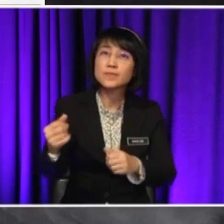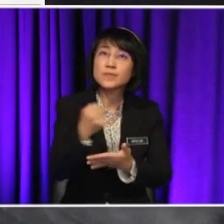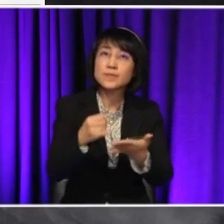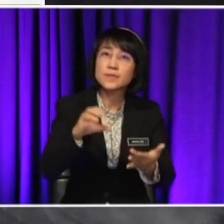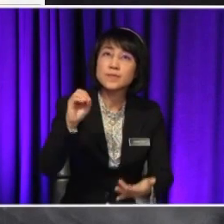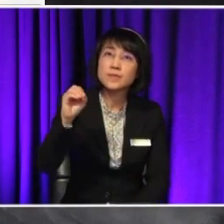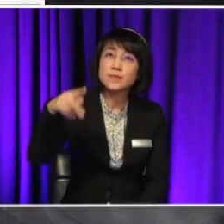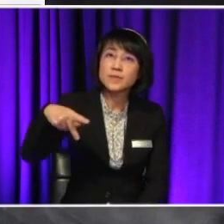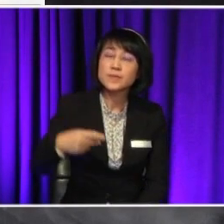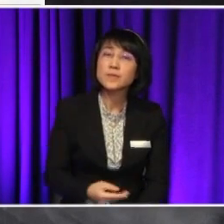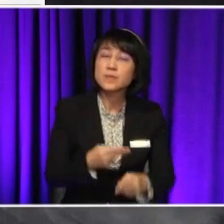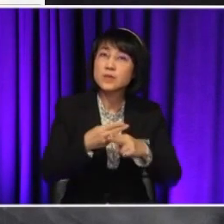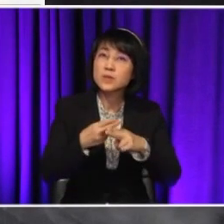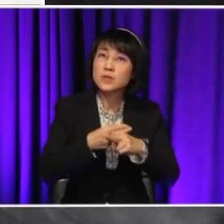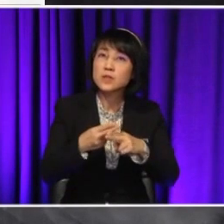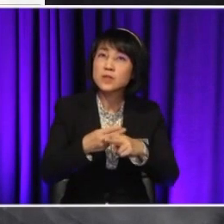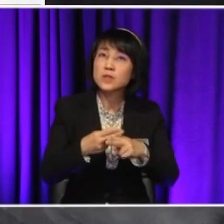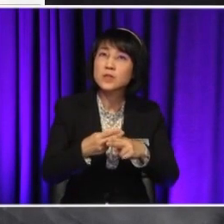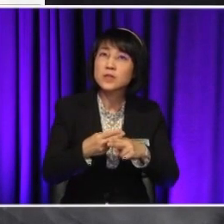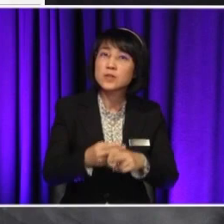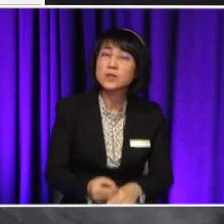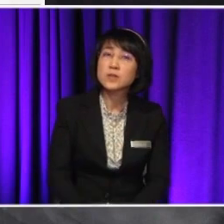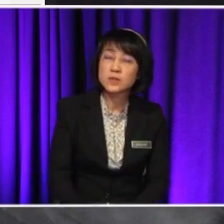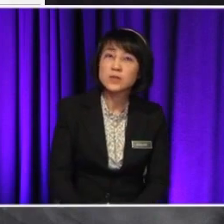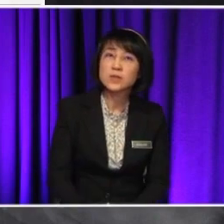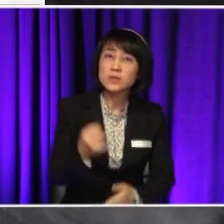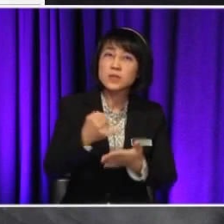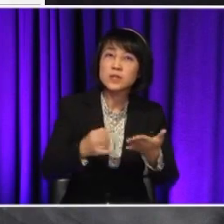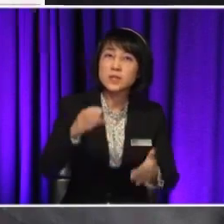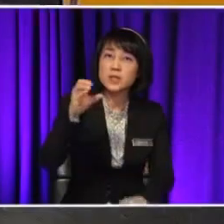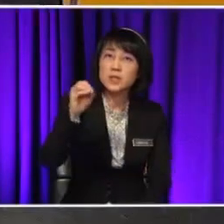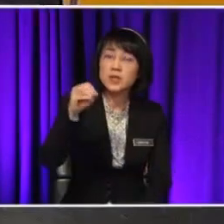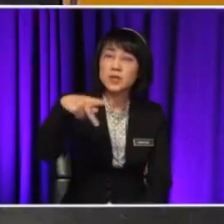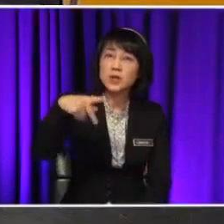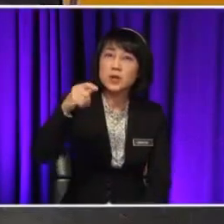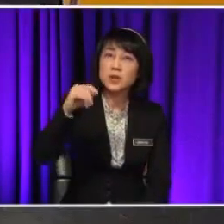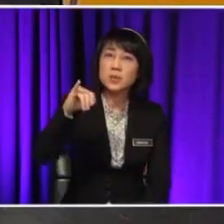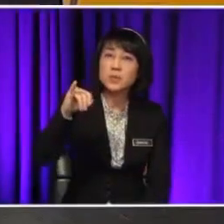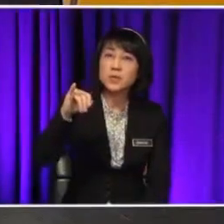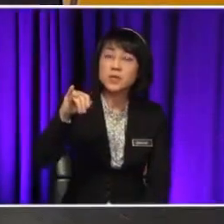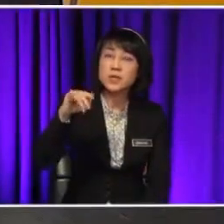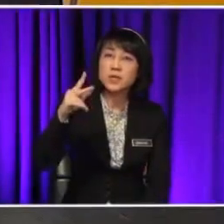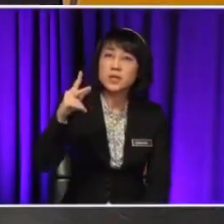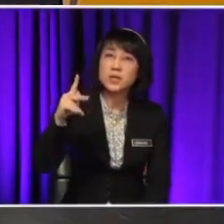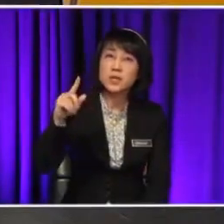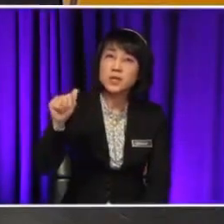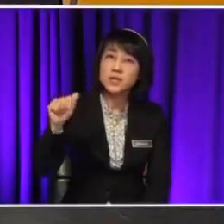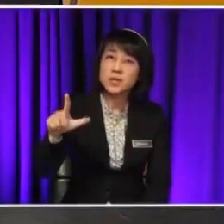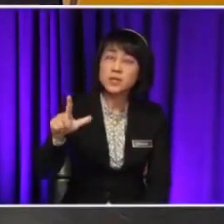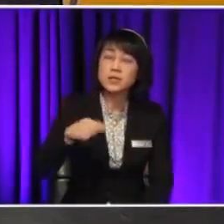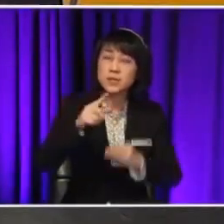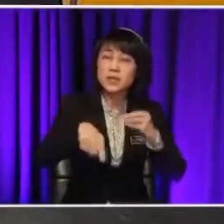op adalah singkatan untuk seni optical. Optical ni berkaitan dengan apa? Fizi tahu tak? Berkaitan dengan apa, cikgu? Optikal ni berkaitan dengan